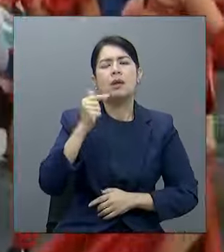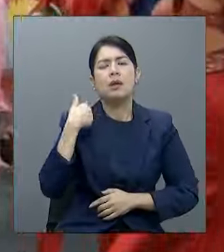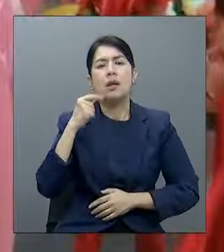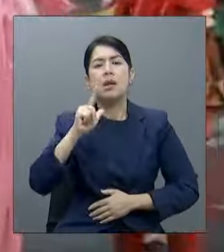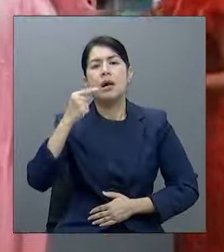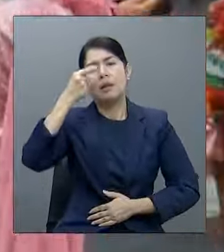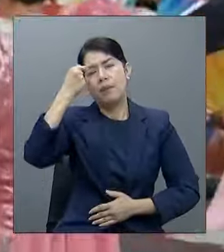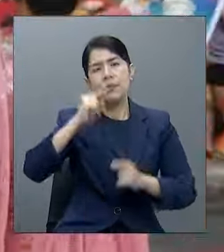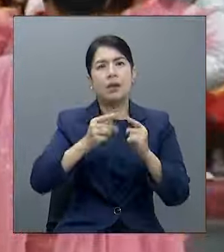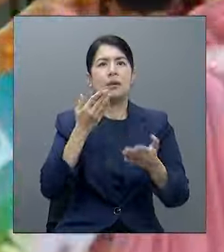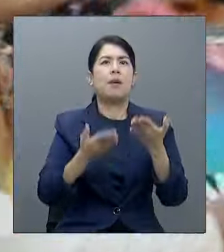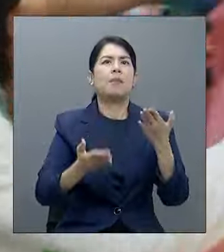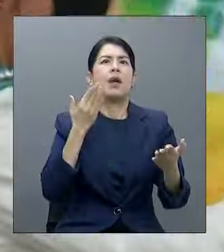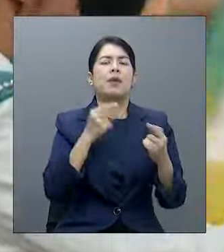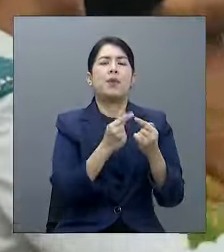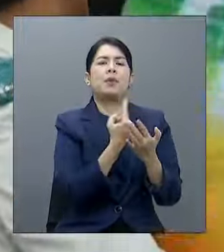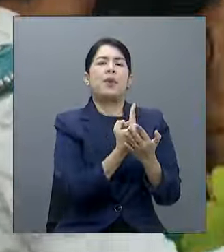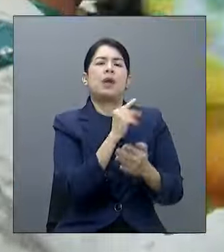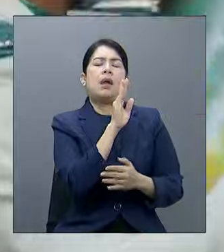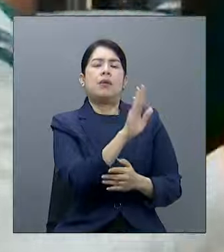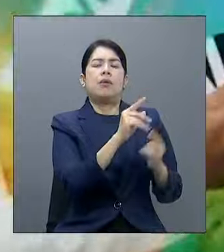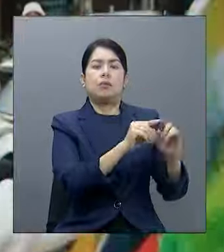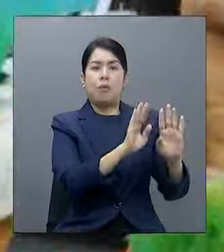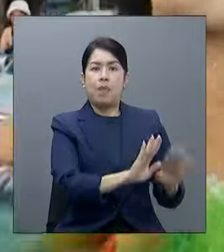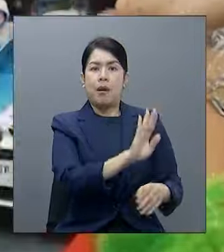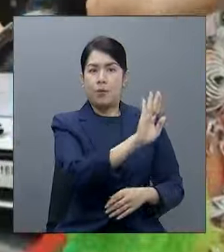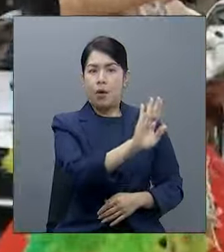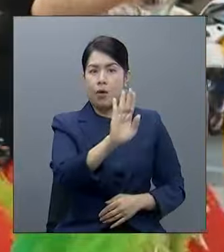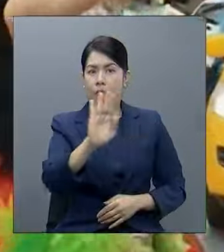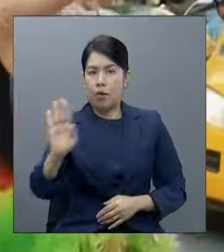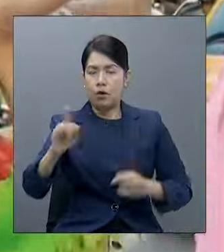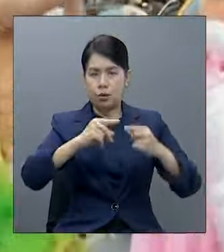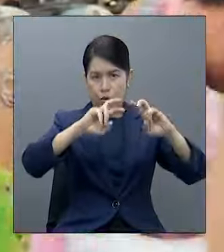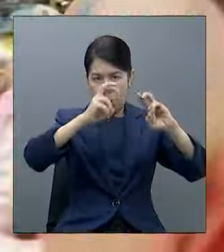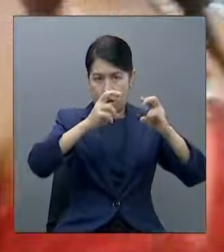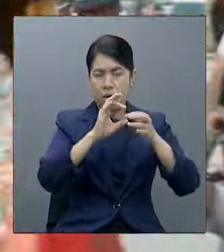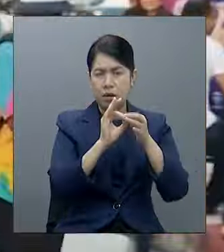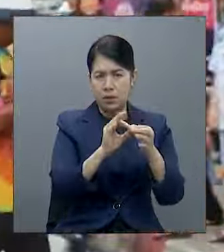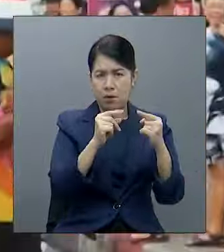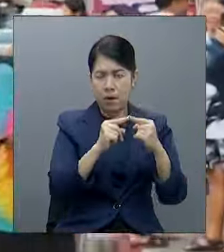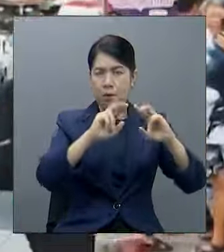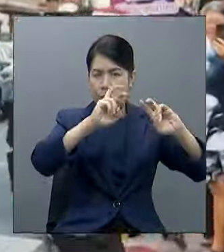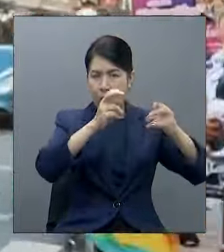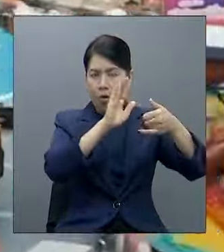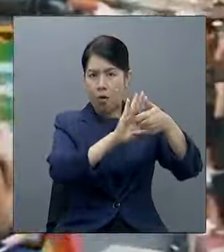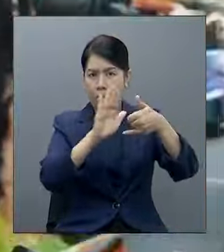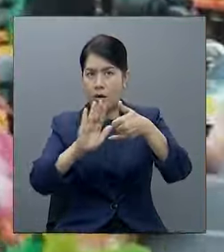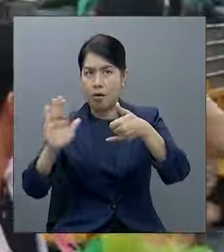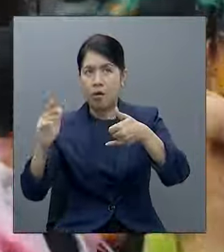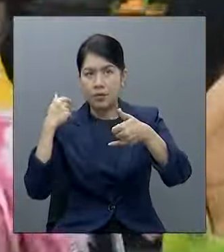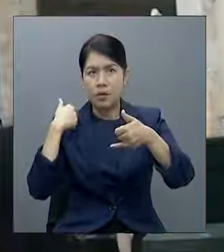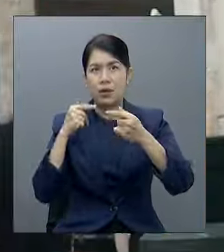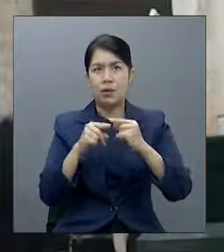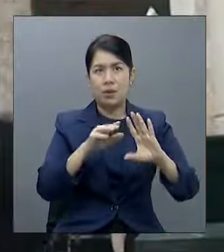นเหล่านี้จะเป็นตัวแทนอัตลักษณ์จะเป็นตัวแทนประเด็นตัวแทนเรื่องเล่าที่เขากำลังสมัครเข้าม